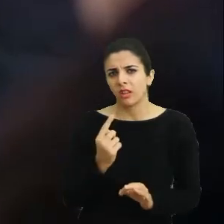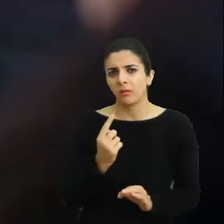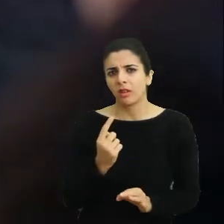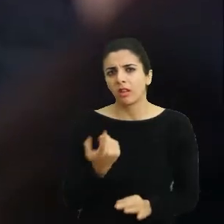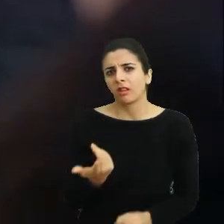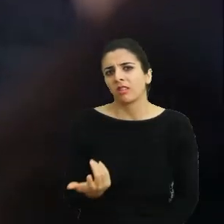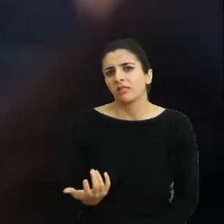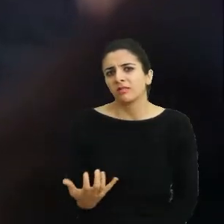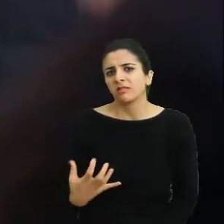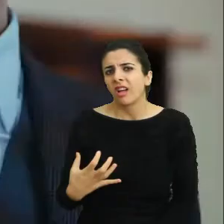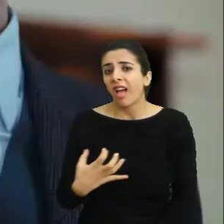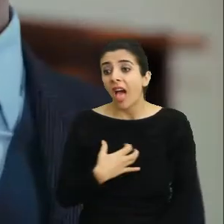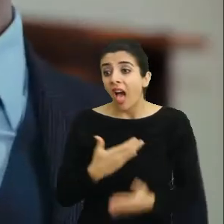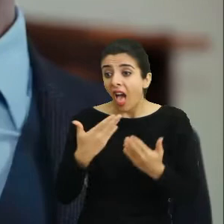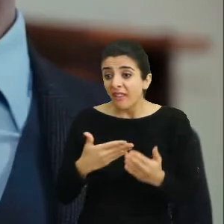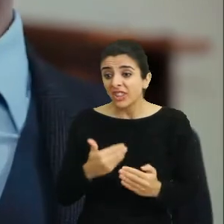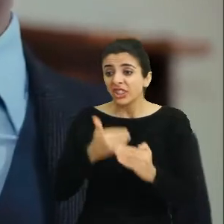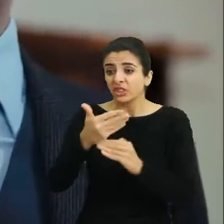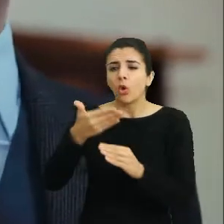Rıza durağı dışında bir durakta asla durmaz.